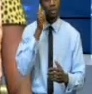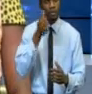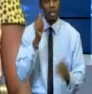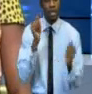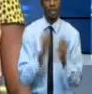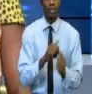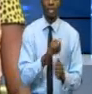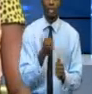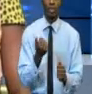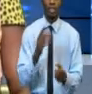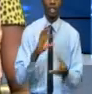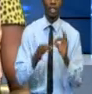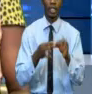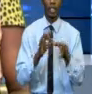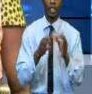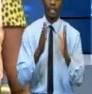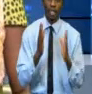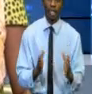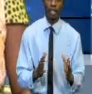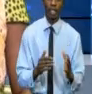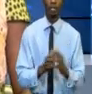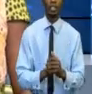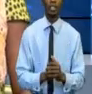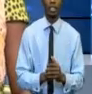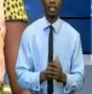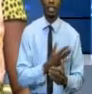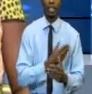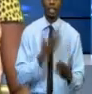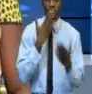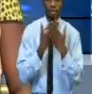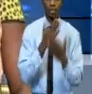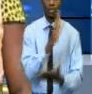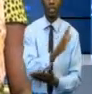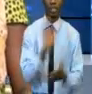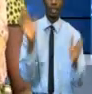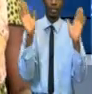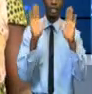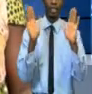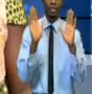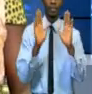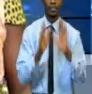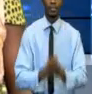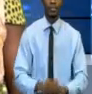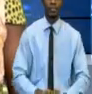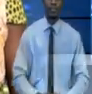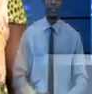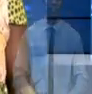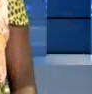demain à 17h30 et 19h, toujours avec ce même et réel plaisir. Bonne soirée à vous tous.